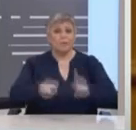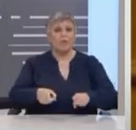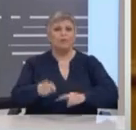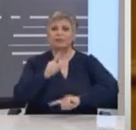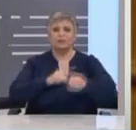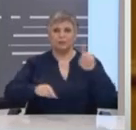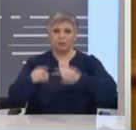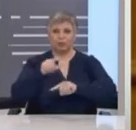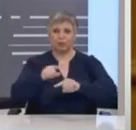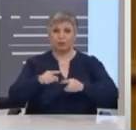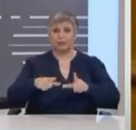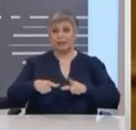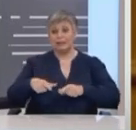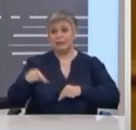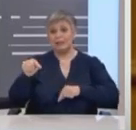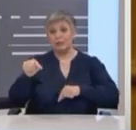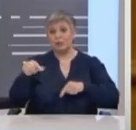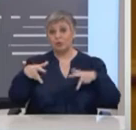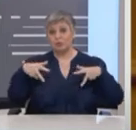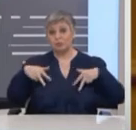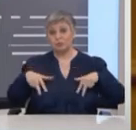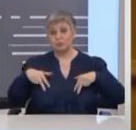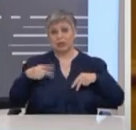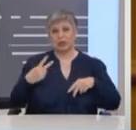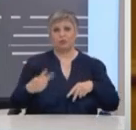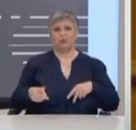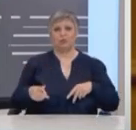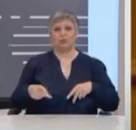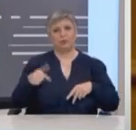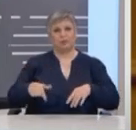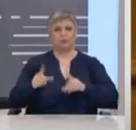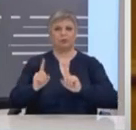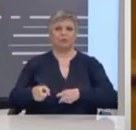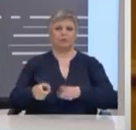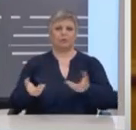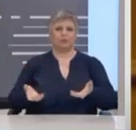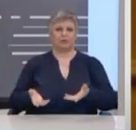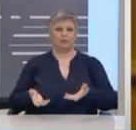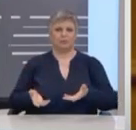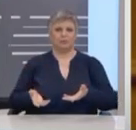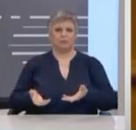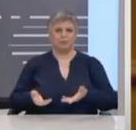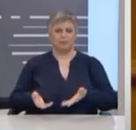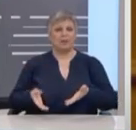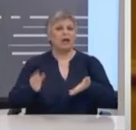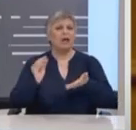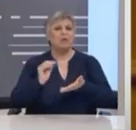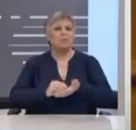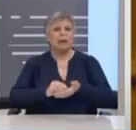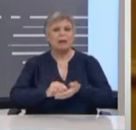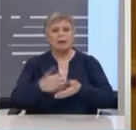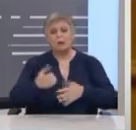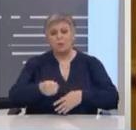της. Το τρίτο σημείο, νομίζω ότι επίσης συμφωνούμε στην